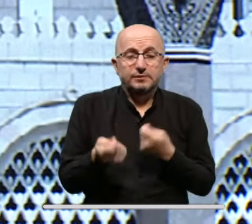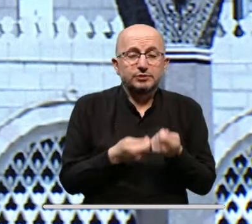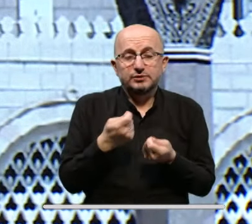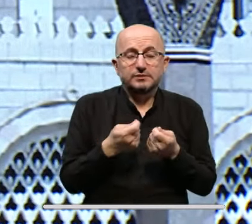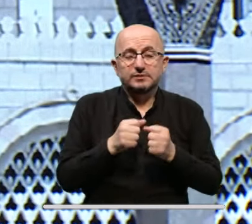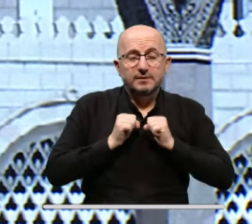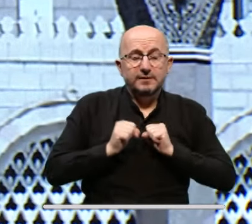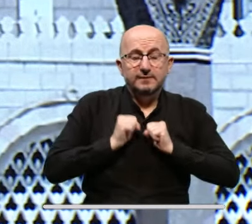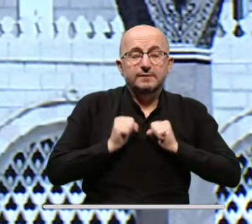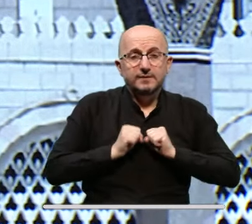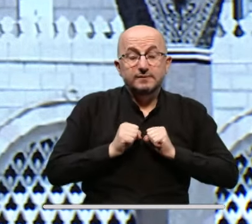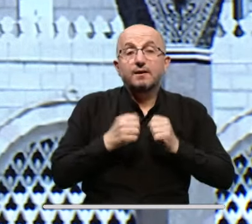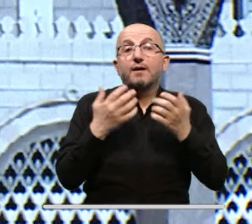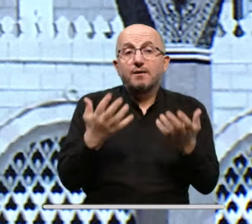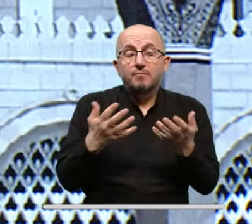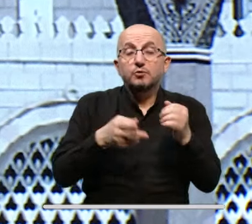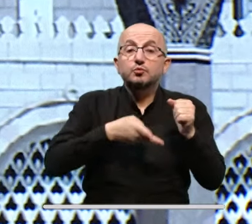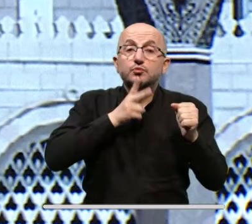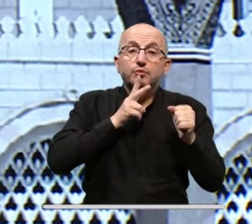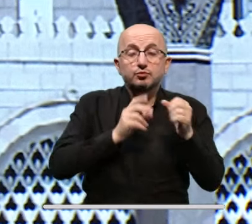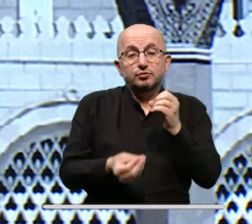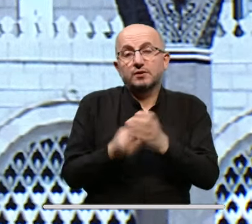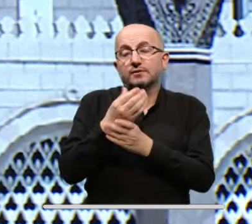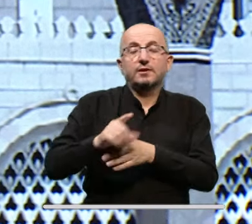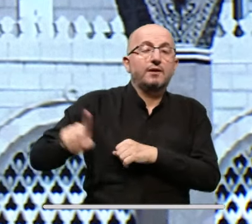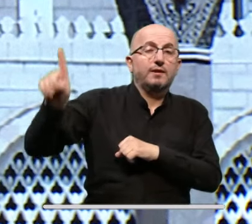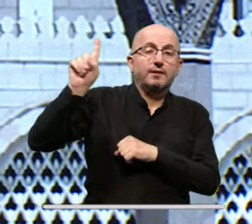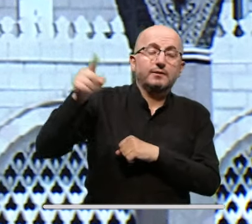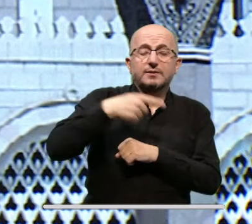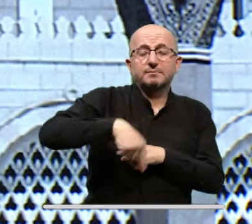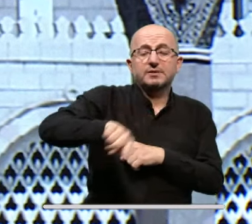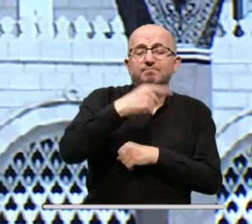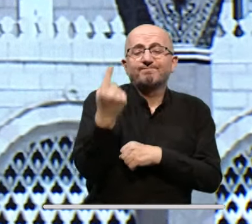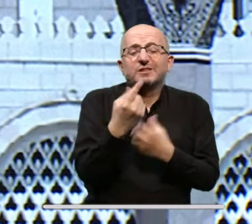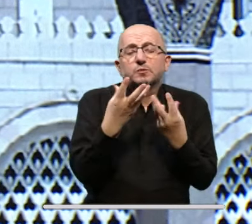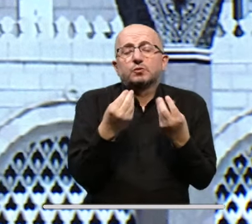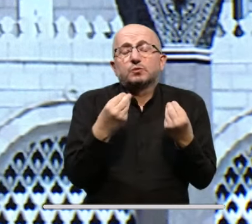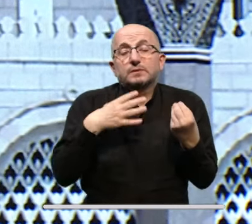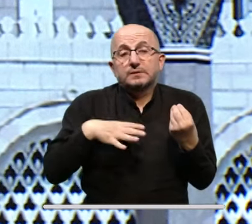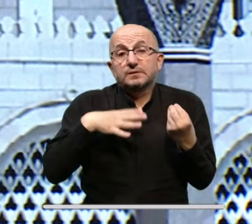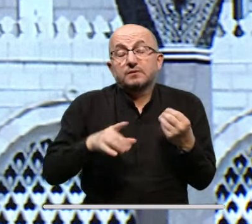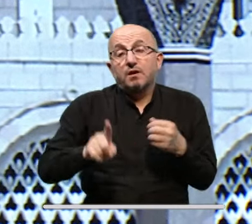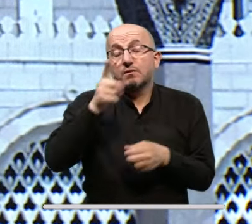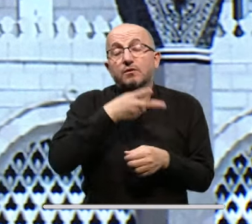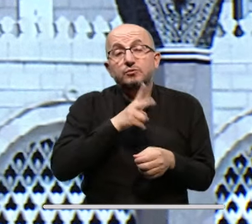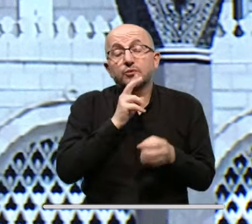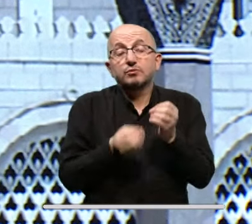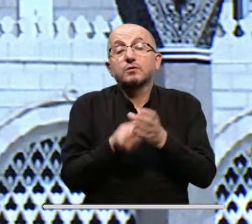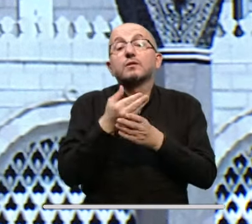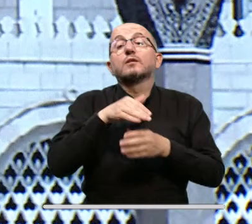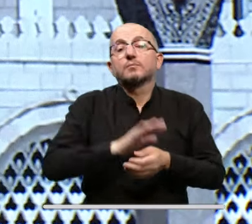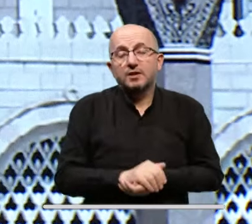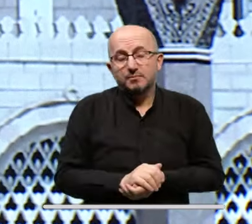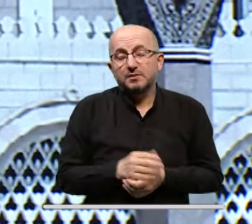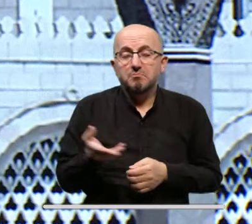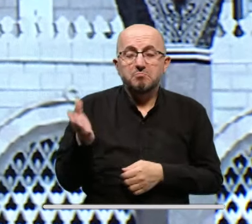gayret ederiz Ama sonucu yaratan Allah'tır Biz bir şeyi çok isteriz Ama Allah sonucu yaratmaya bilir başka